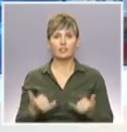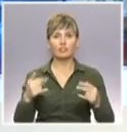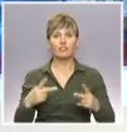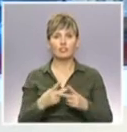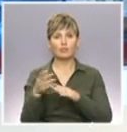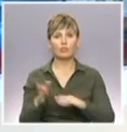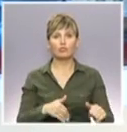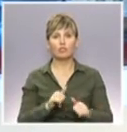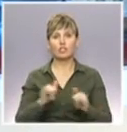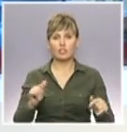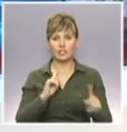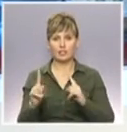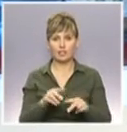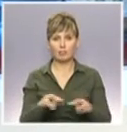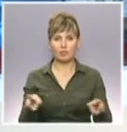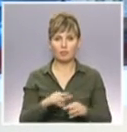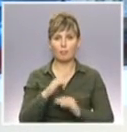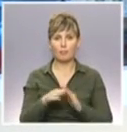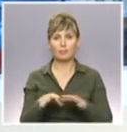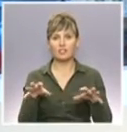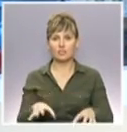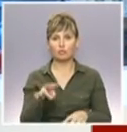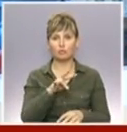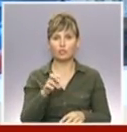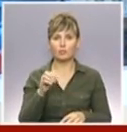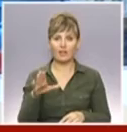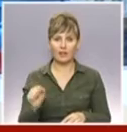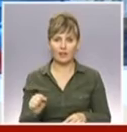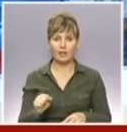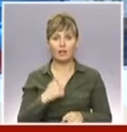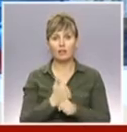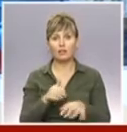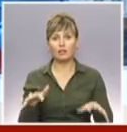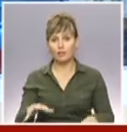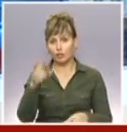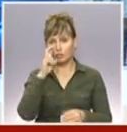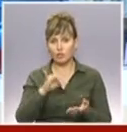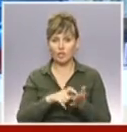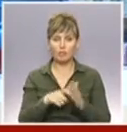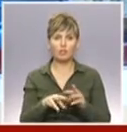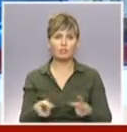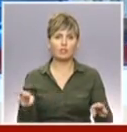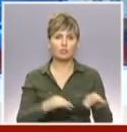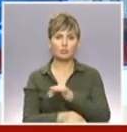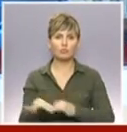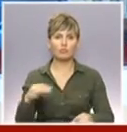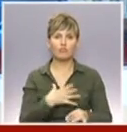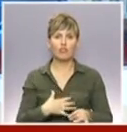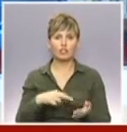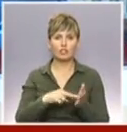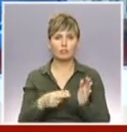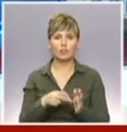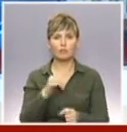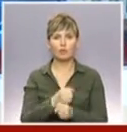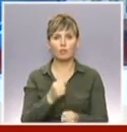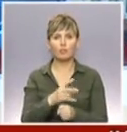Сегодня в Астане прошло расширенное заседание правительства под председательством Нурсултана Назарбаева. Глава государства и кабинет министров